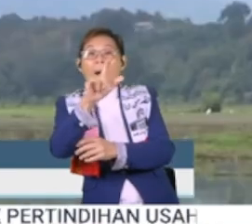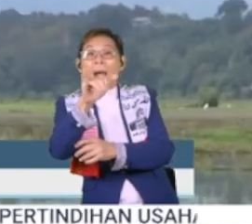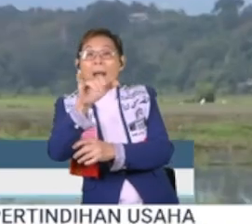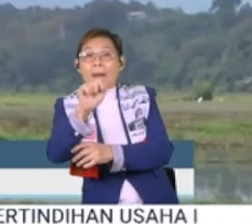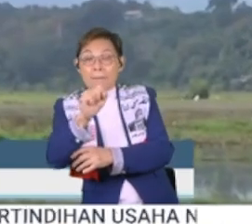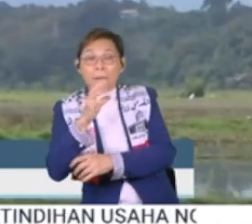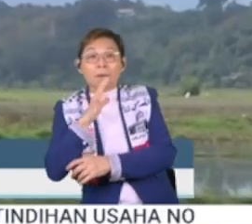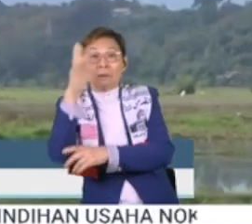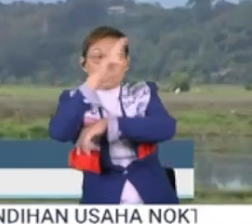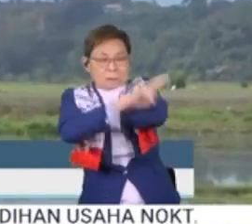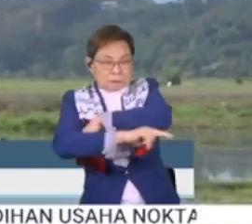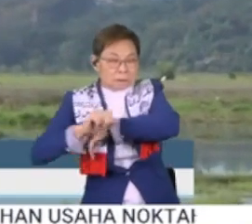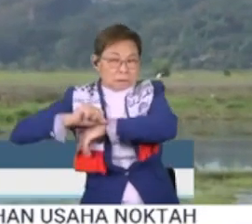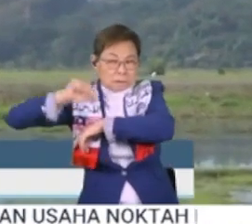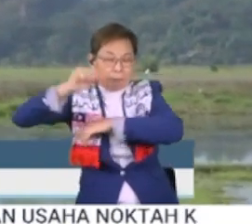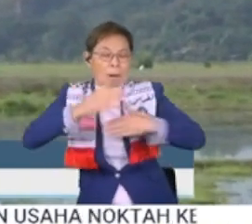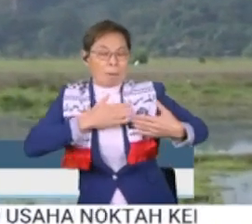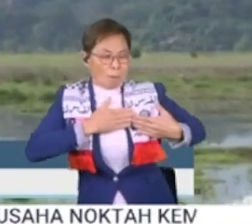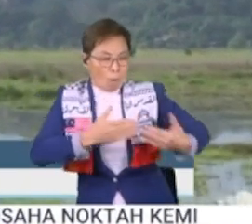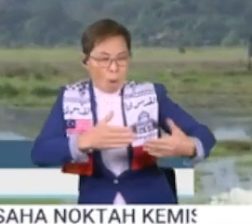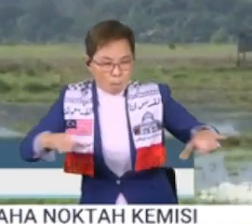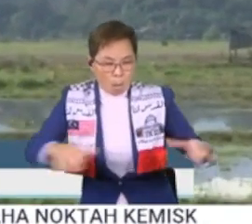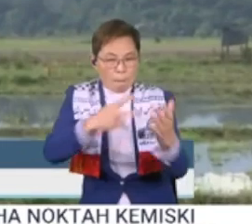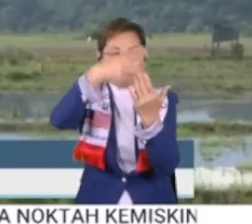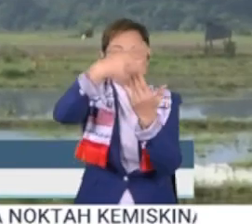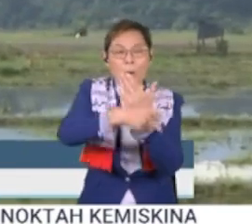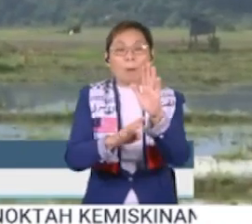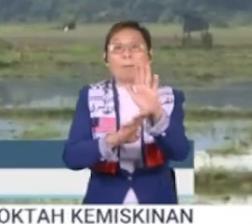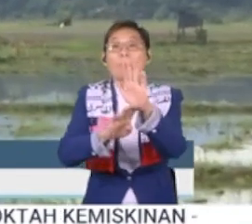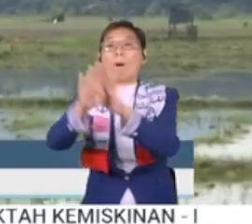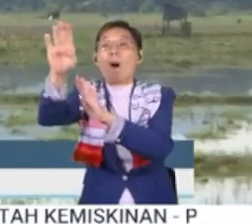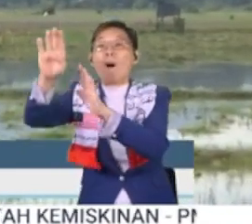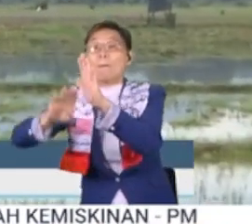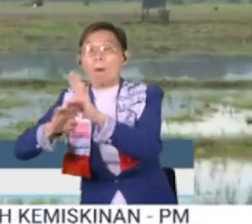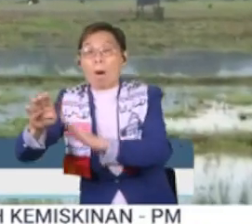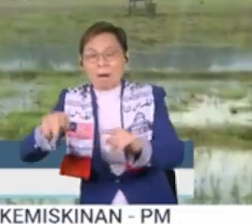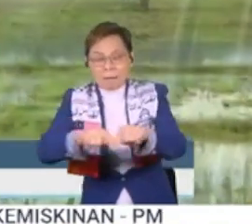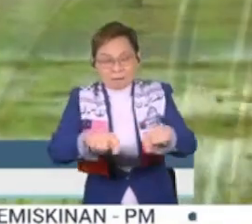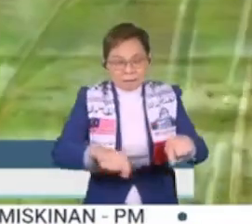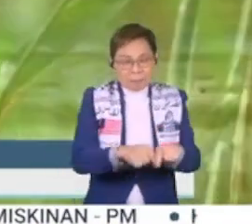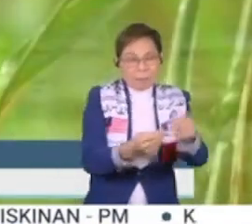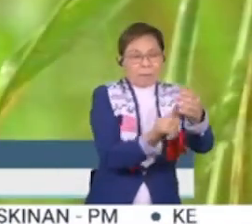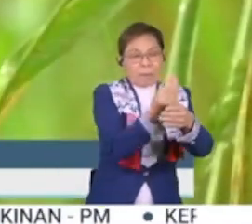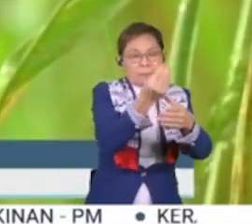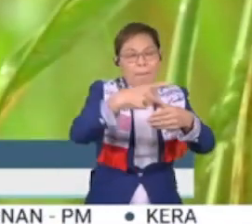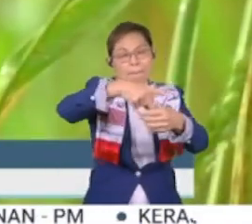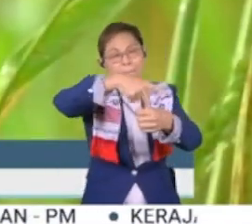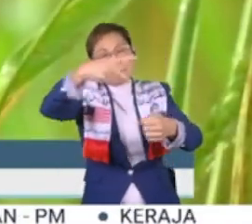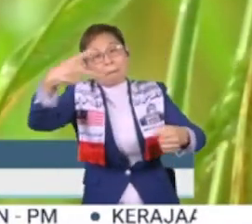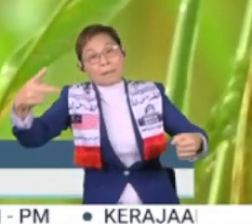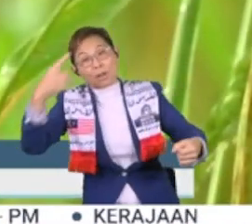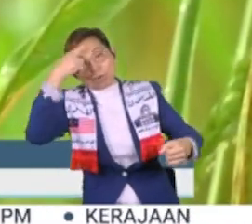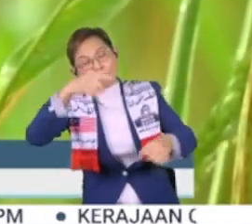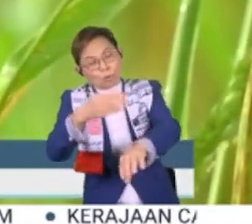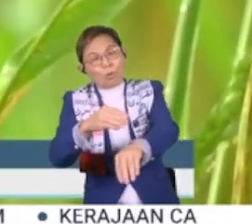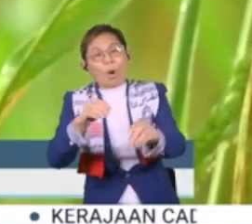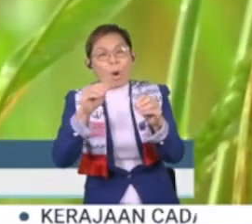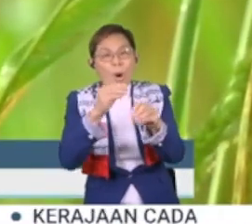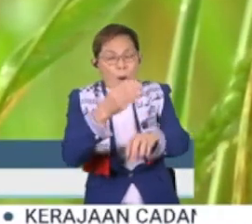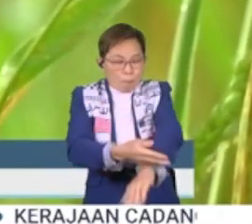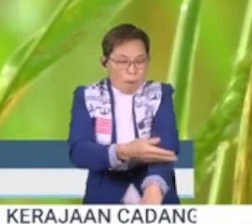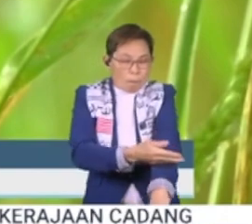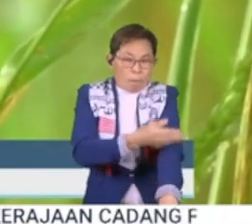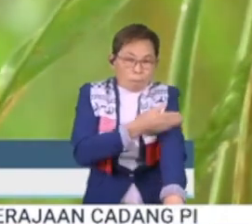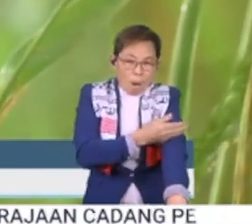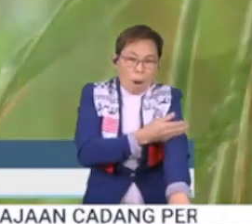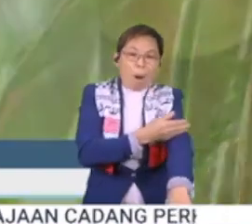berkata kerajaan Negeri komited melaksana program pembangunan di kawasan jelapang padi kota belut demi meningkatkan produktiviti